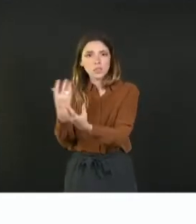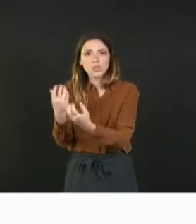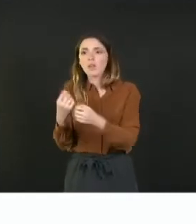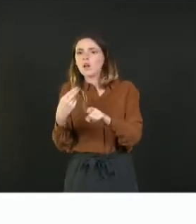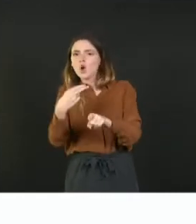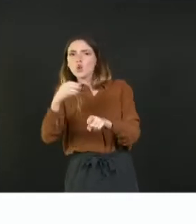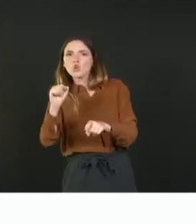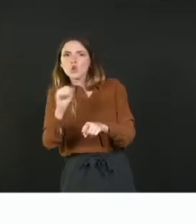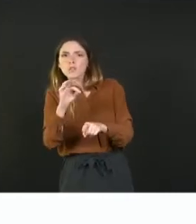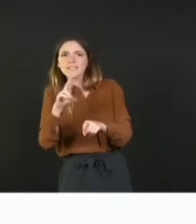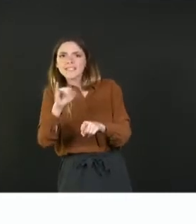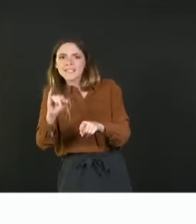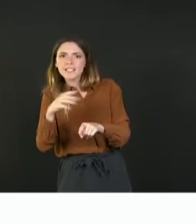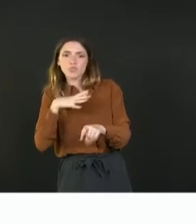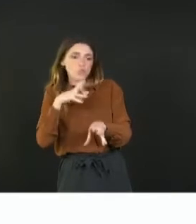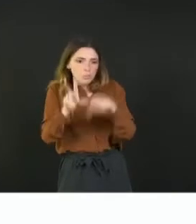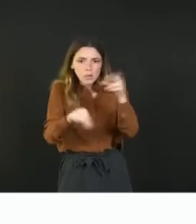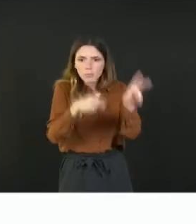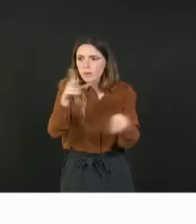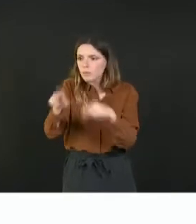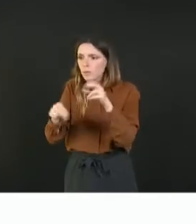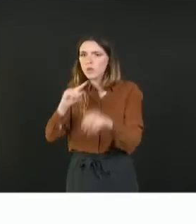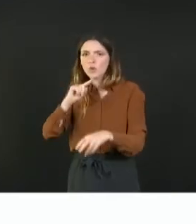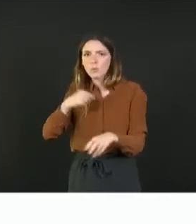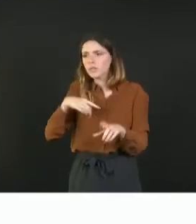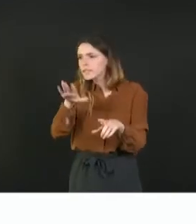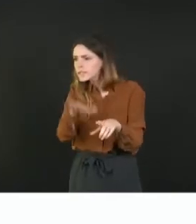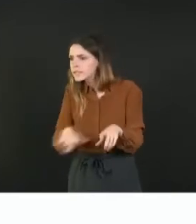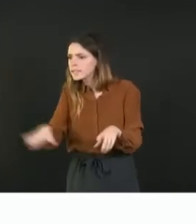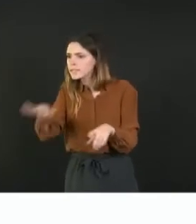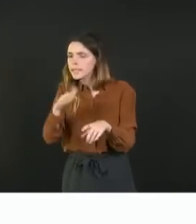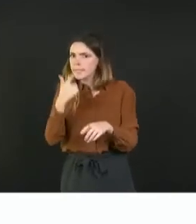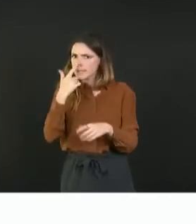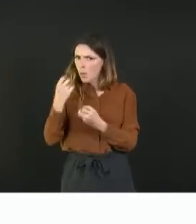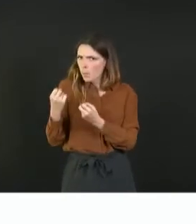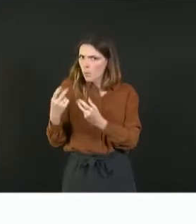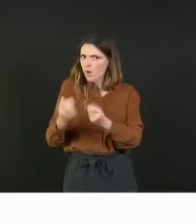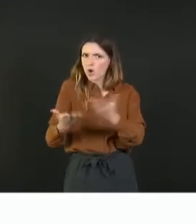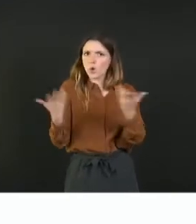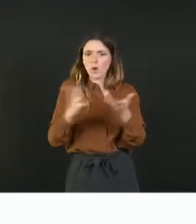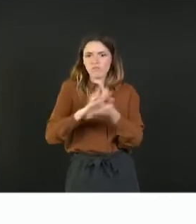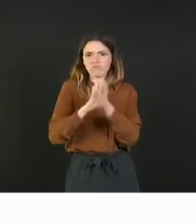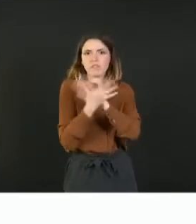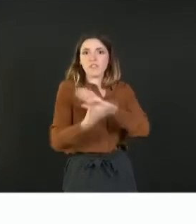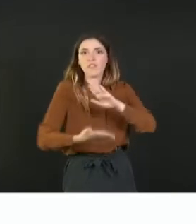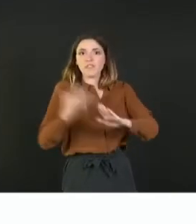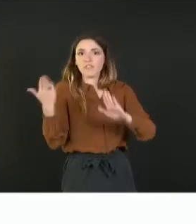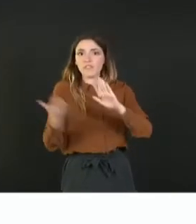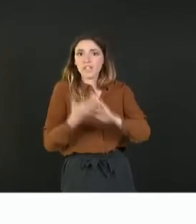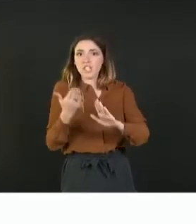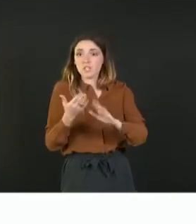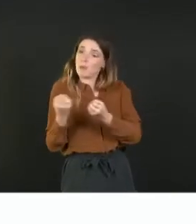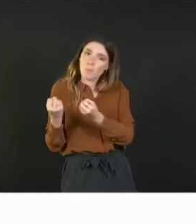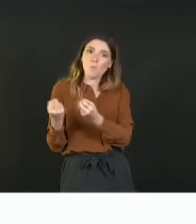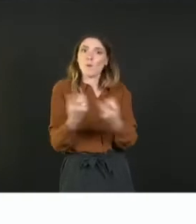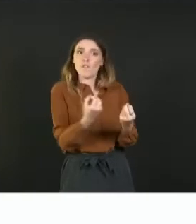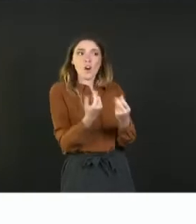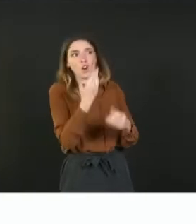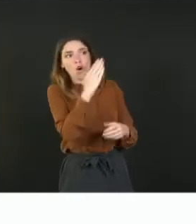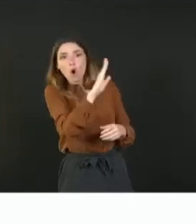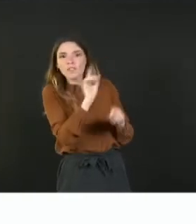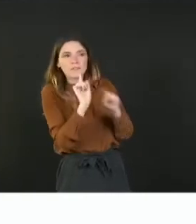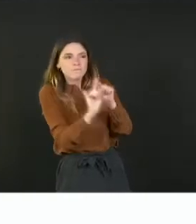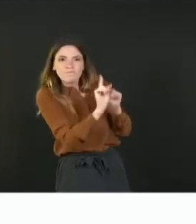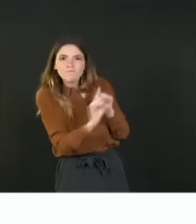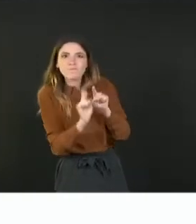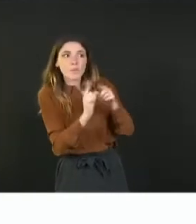etc., un certain nombre de plantes, puisqu'on aurait un enfrichement et on supprimerait une certaine biodiversité. Donc c'est là aussi